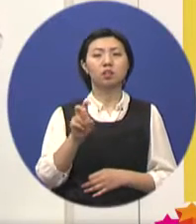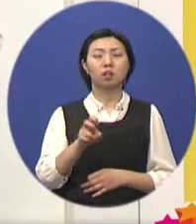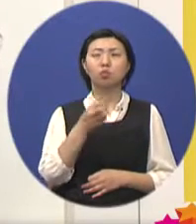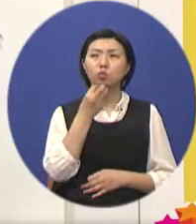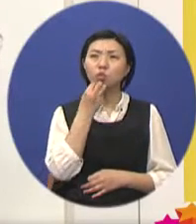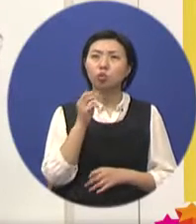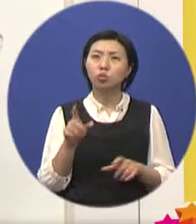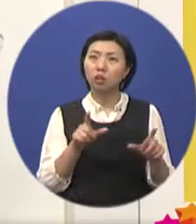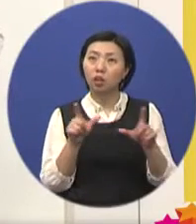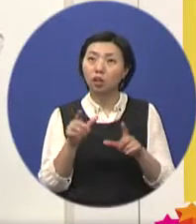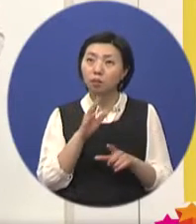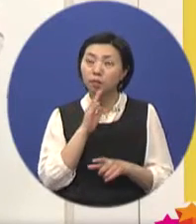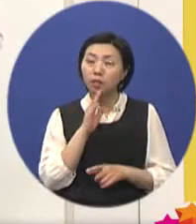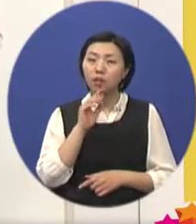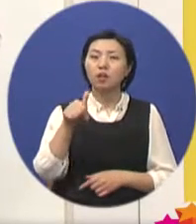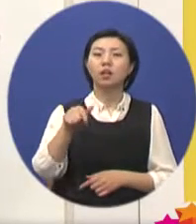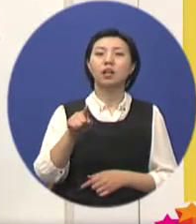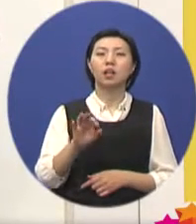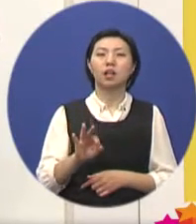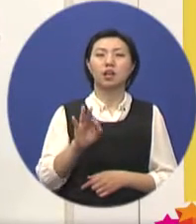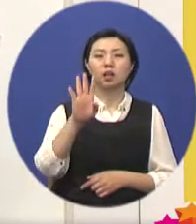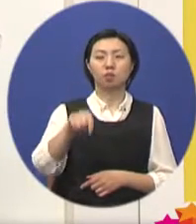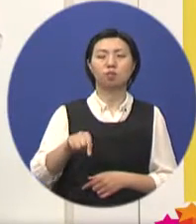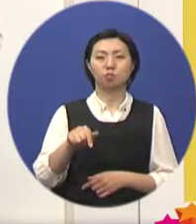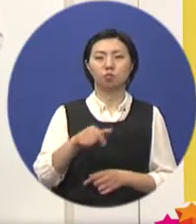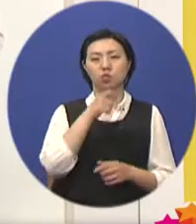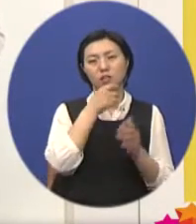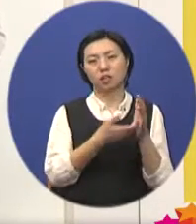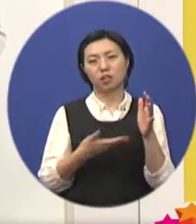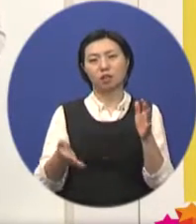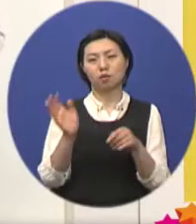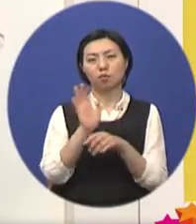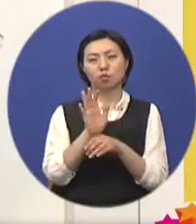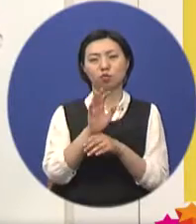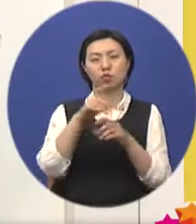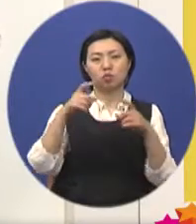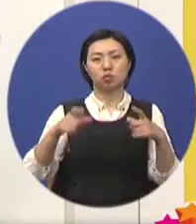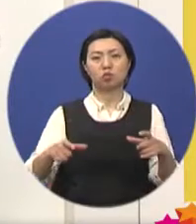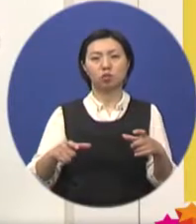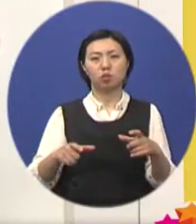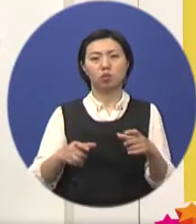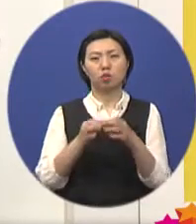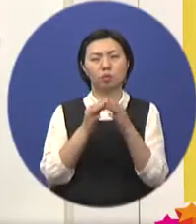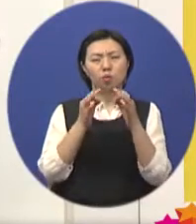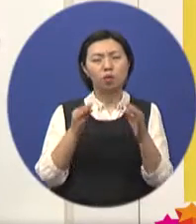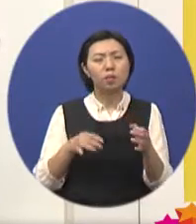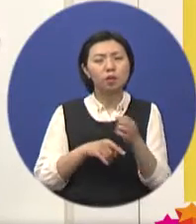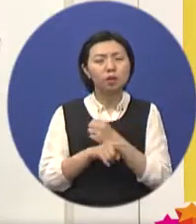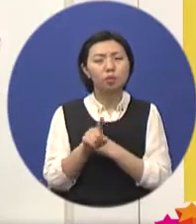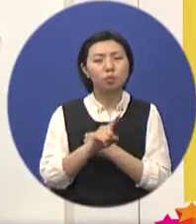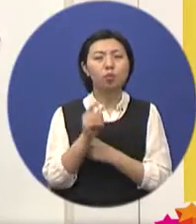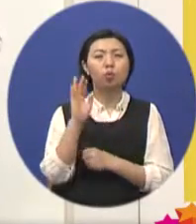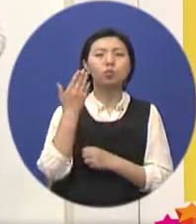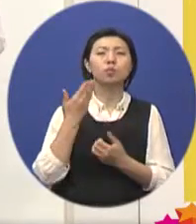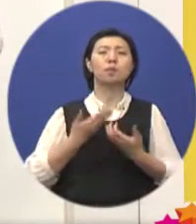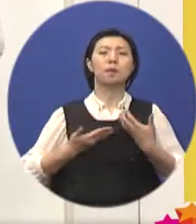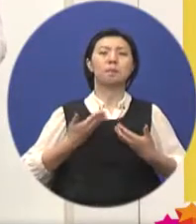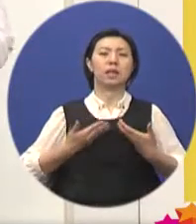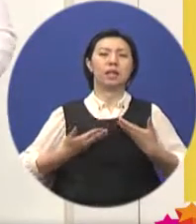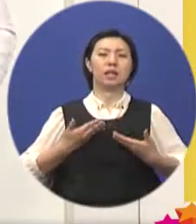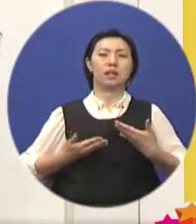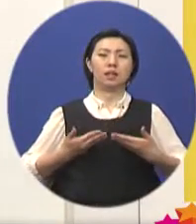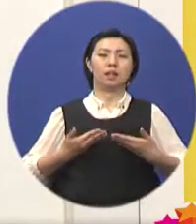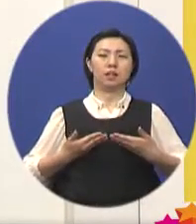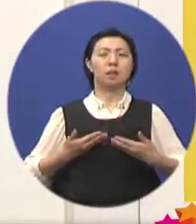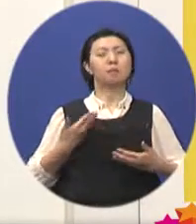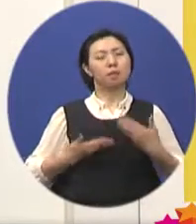어디 사시던데? 강북구요. 맞아요, 아, 맞아요. 그래요. 왜 이렇게 오랜만이세요? 네, 요즘 좀 바빴어요. 네.